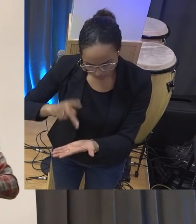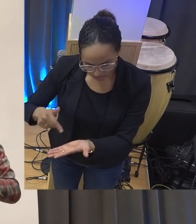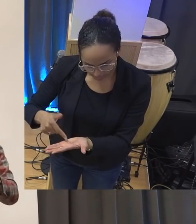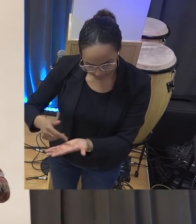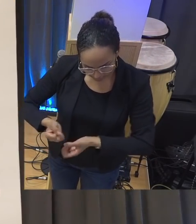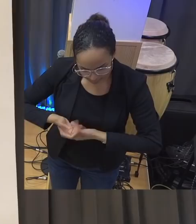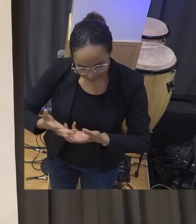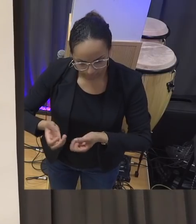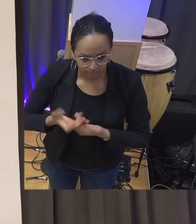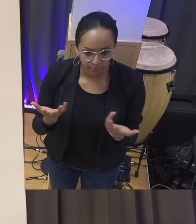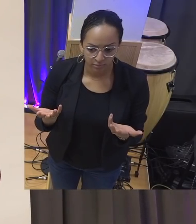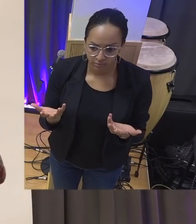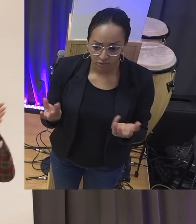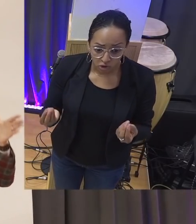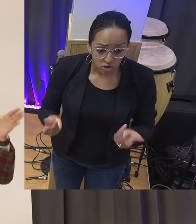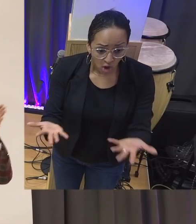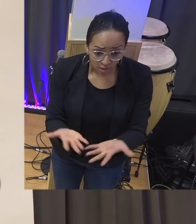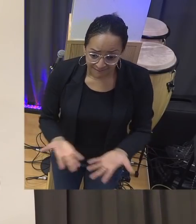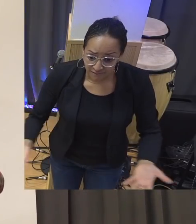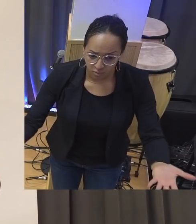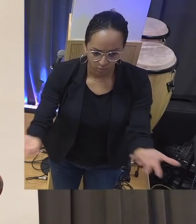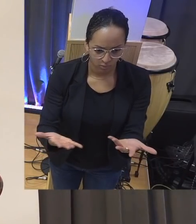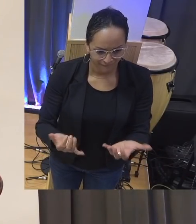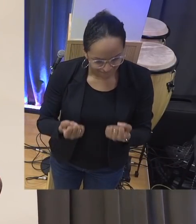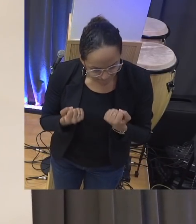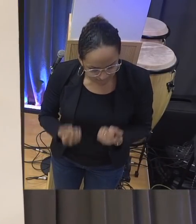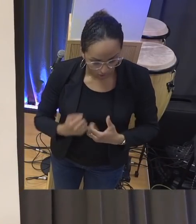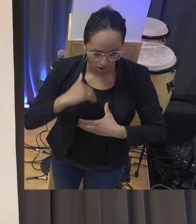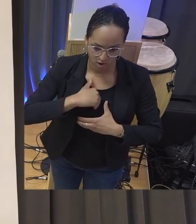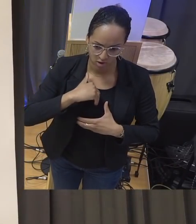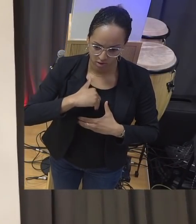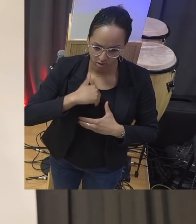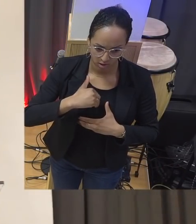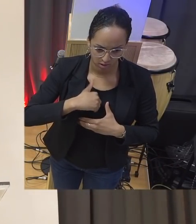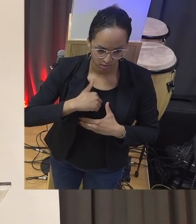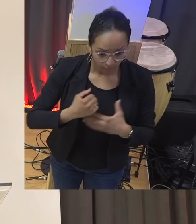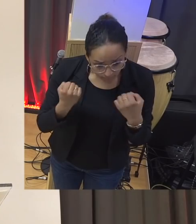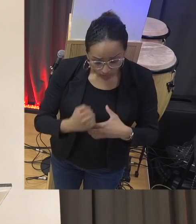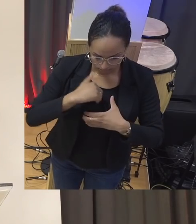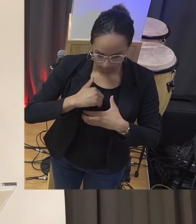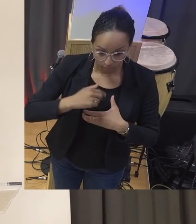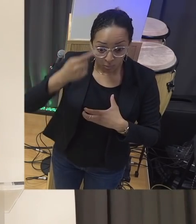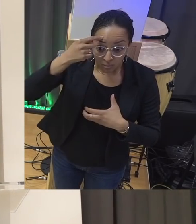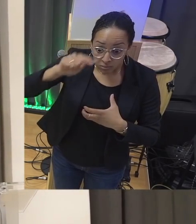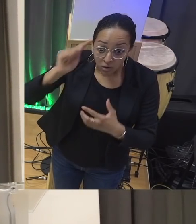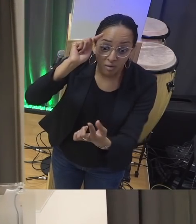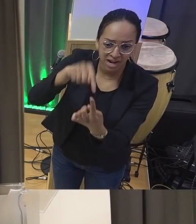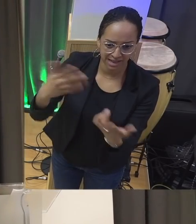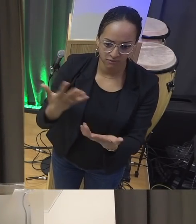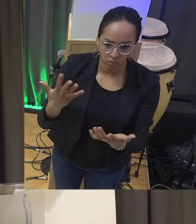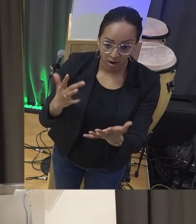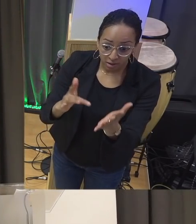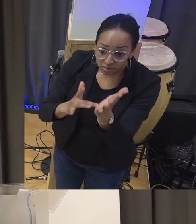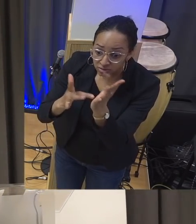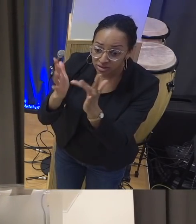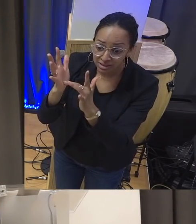la rue Fondarie à être fortifiés dans l'homme intérieur pour que le Christ habite vraiment